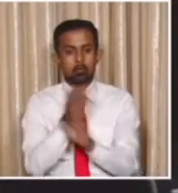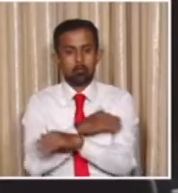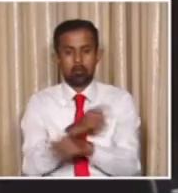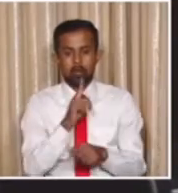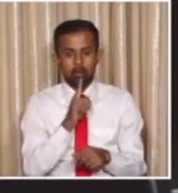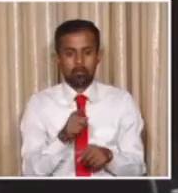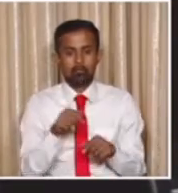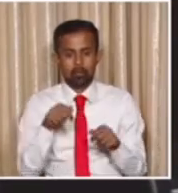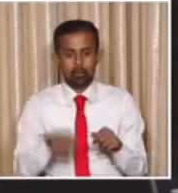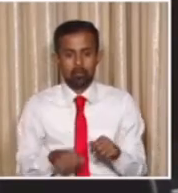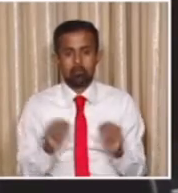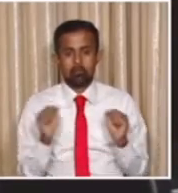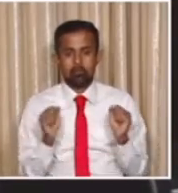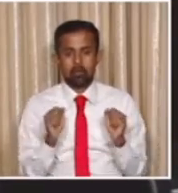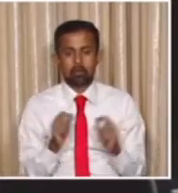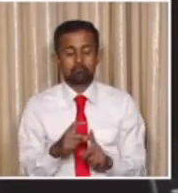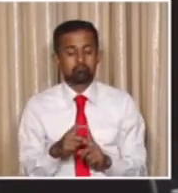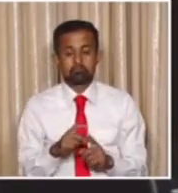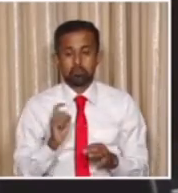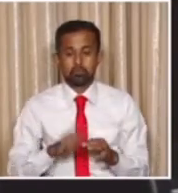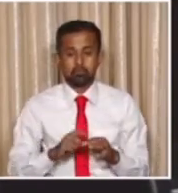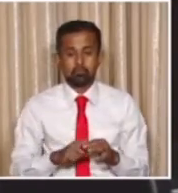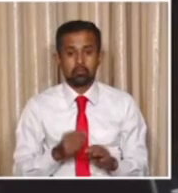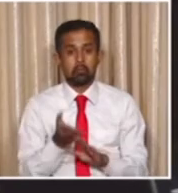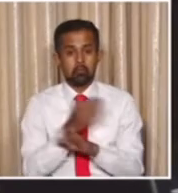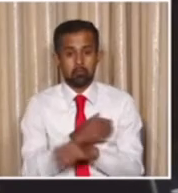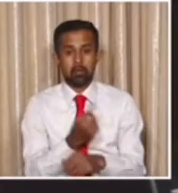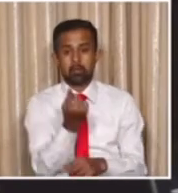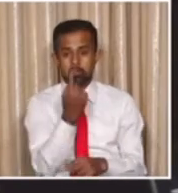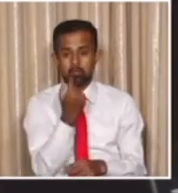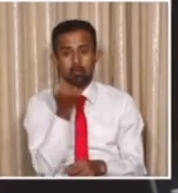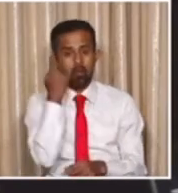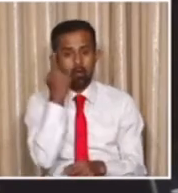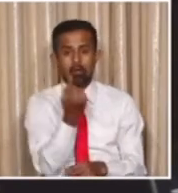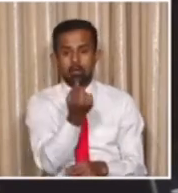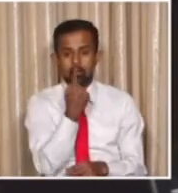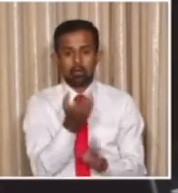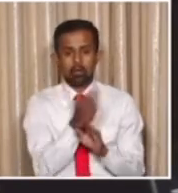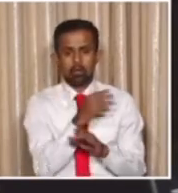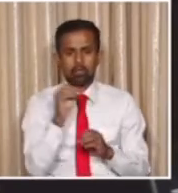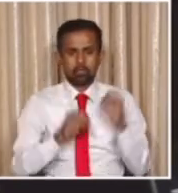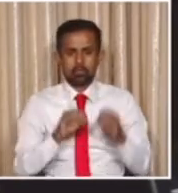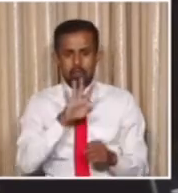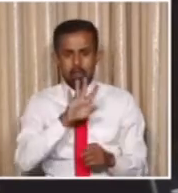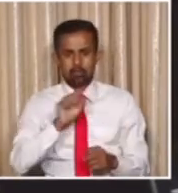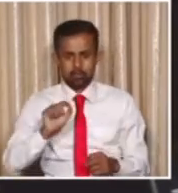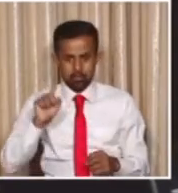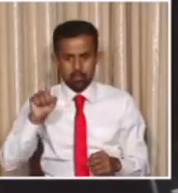වඩා භයානක සහ බරපතල පුරෝකථනයක් තමයි දැන් මේ වන විට සිදු කරමින් තිබෙන්නේ කලින් 104.1ක